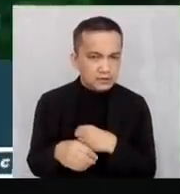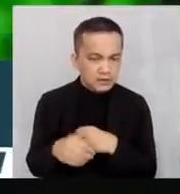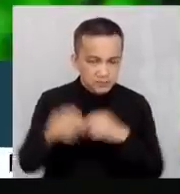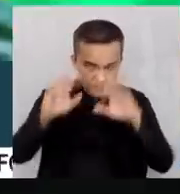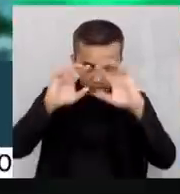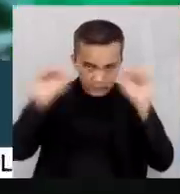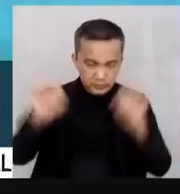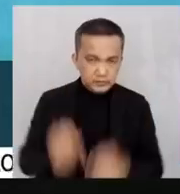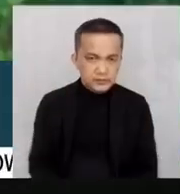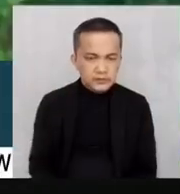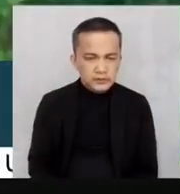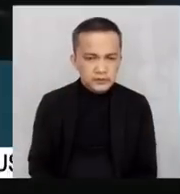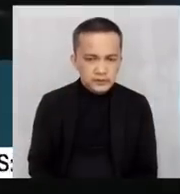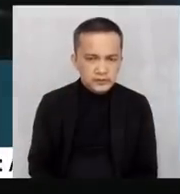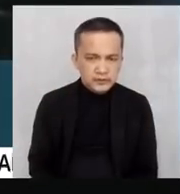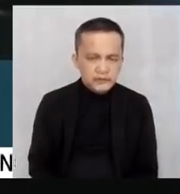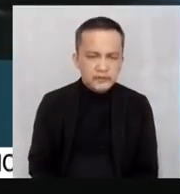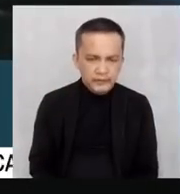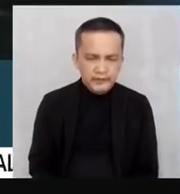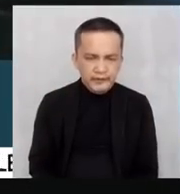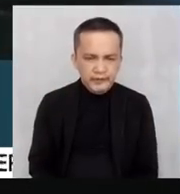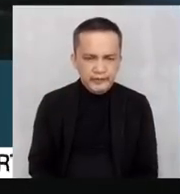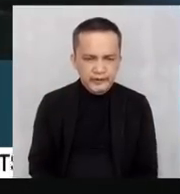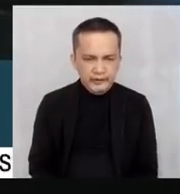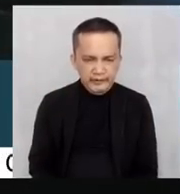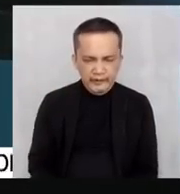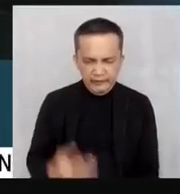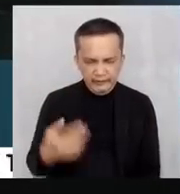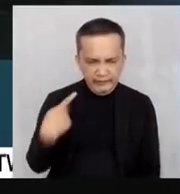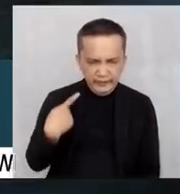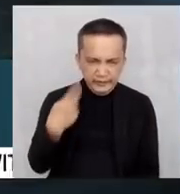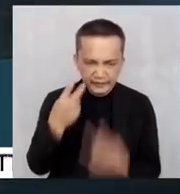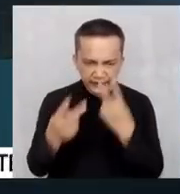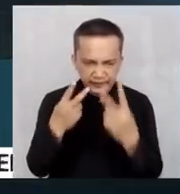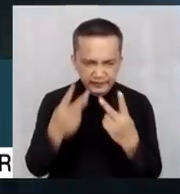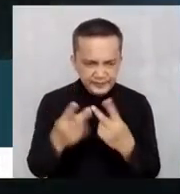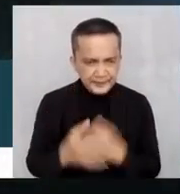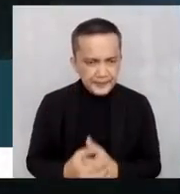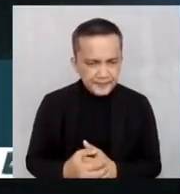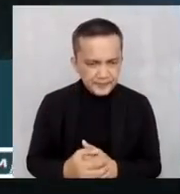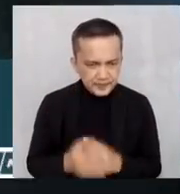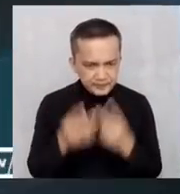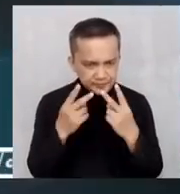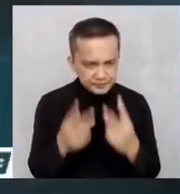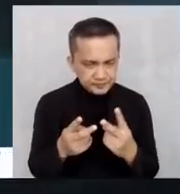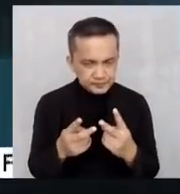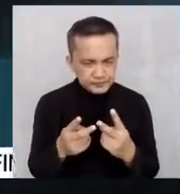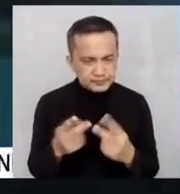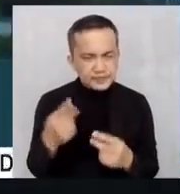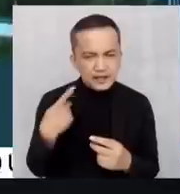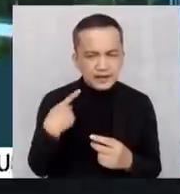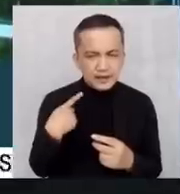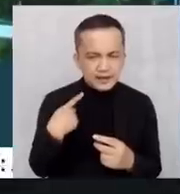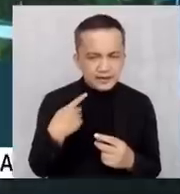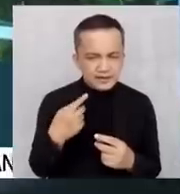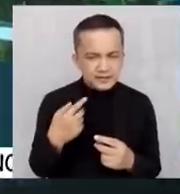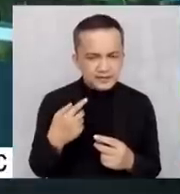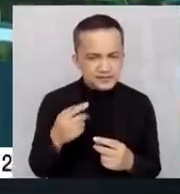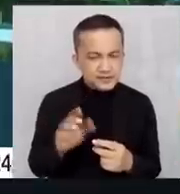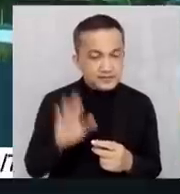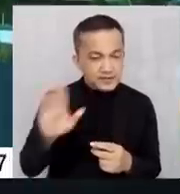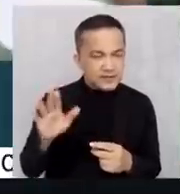president. Ay may tinitingnan kami na ano noon, may nakita kami kasi research na meron din sila